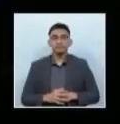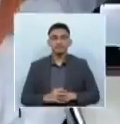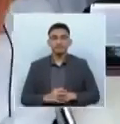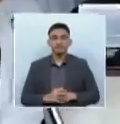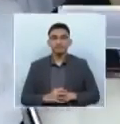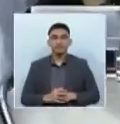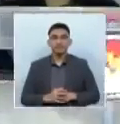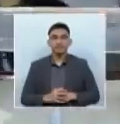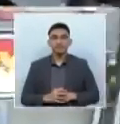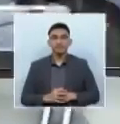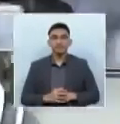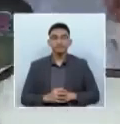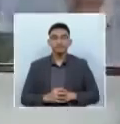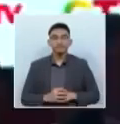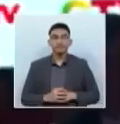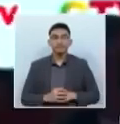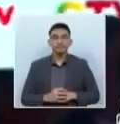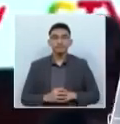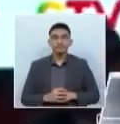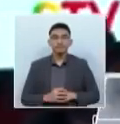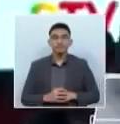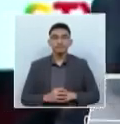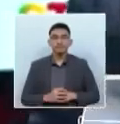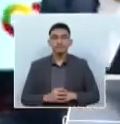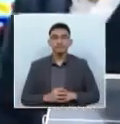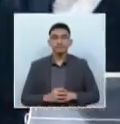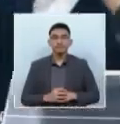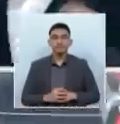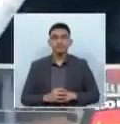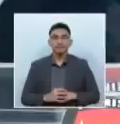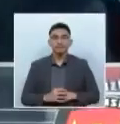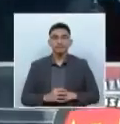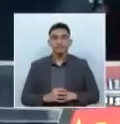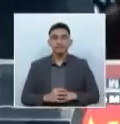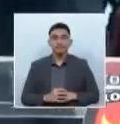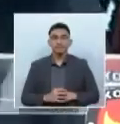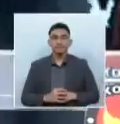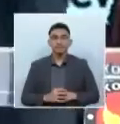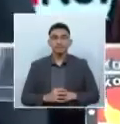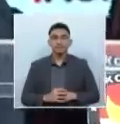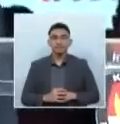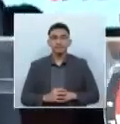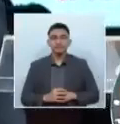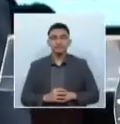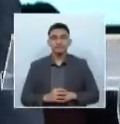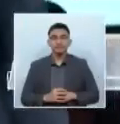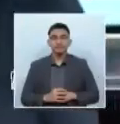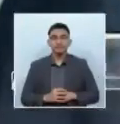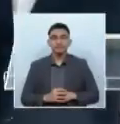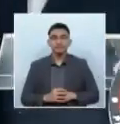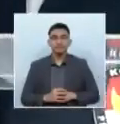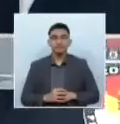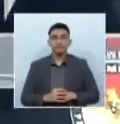banyak dibincang oleh publik ya. Pak Anies itu menuai 42% perbincangan itu